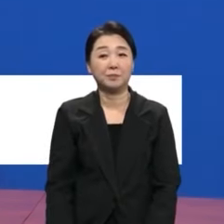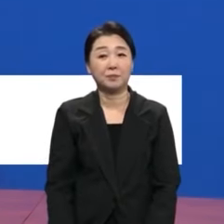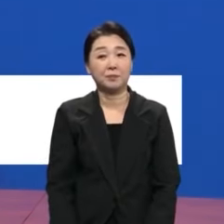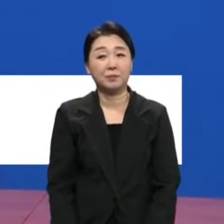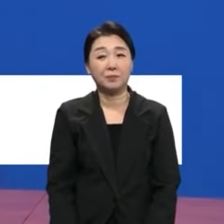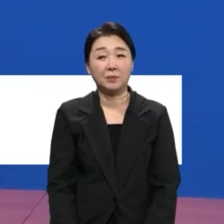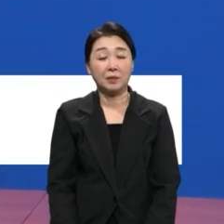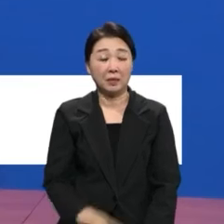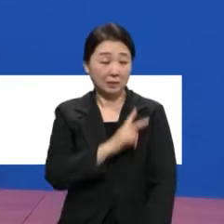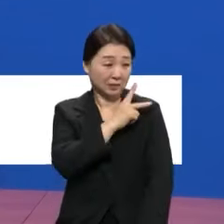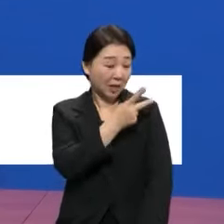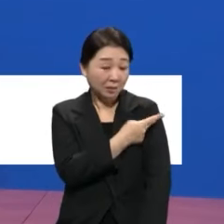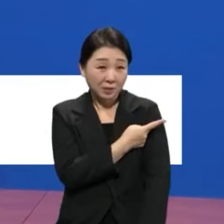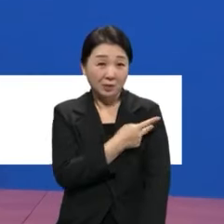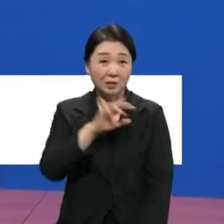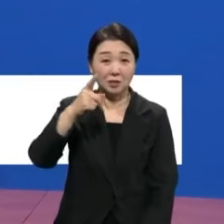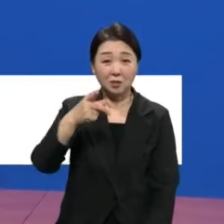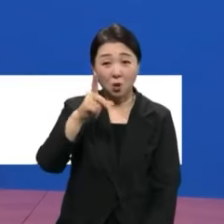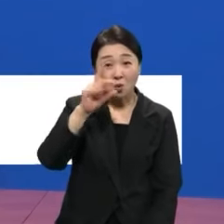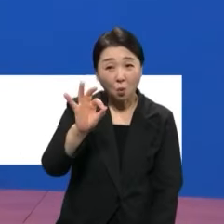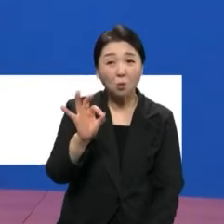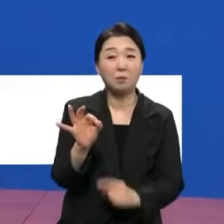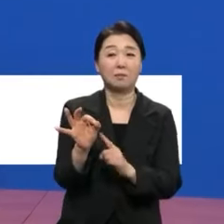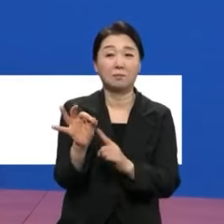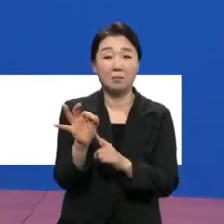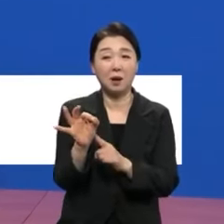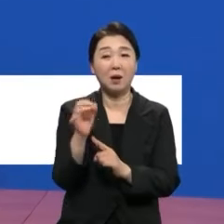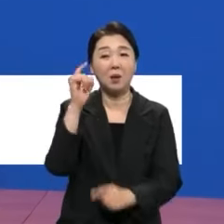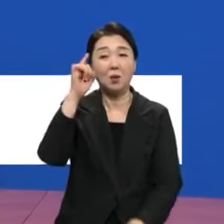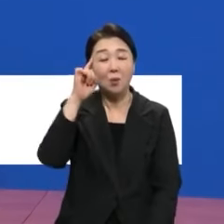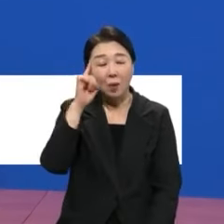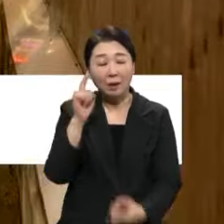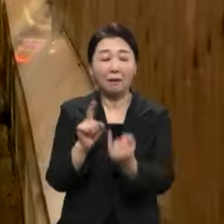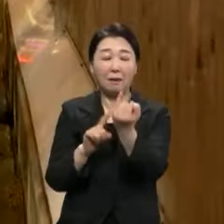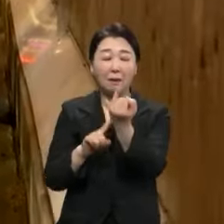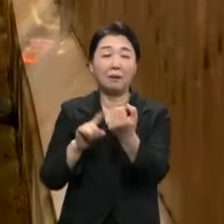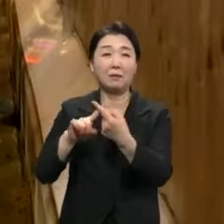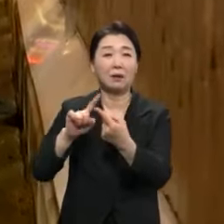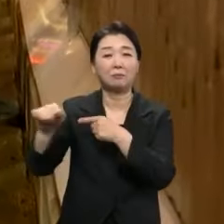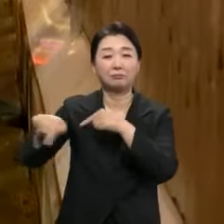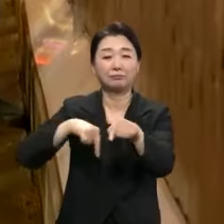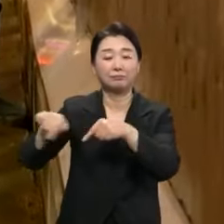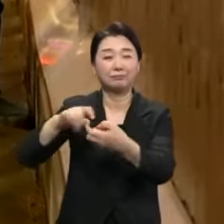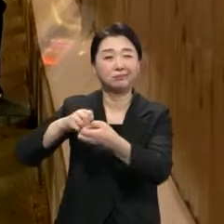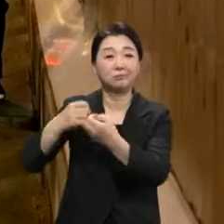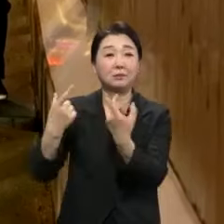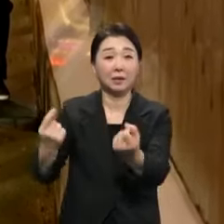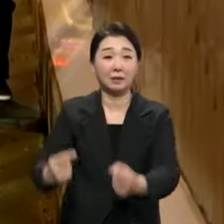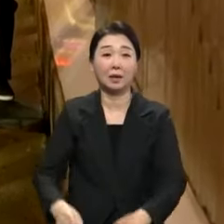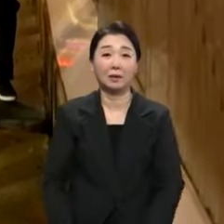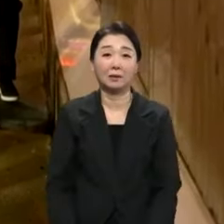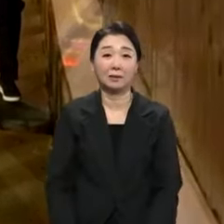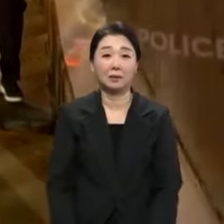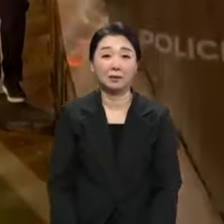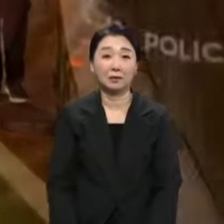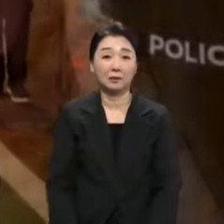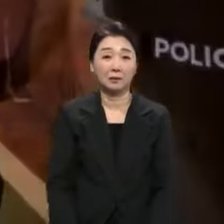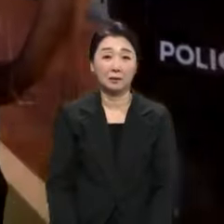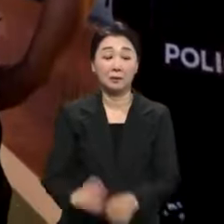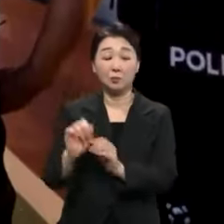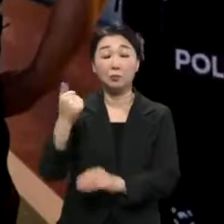천공이 건의 대란의 사이비 국사로 보입니다. 국민의힘은 김 여사에 대한